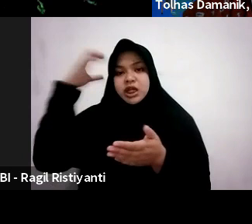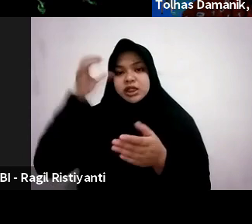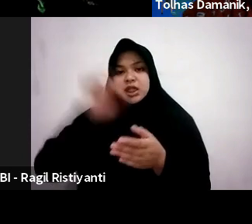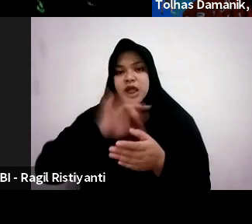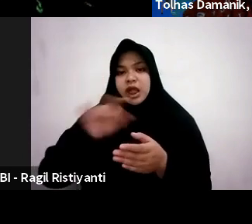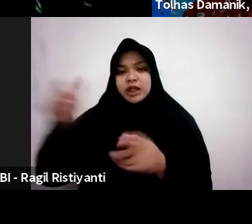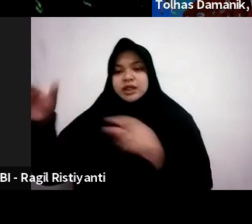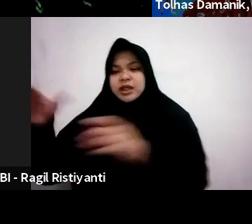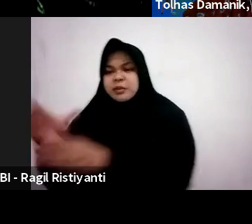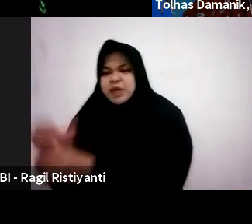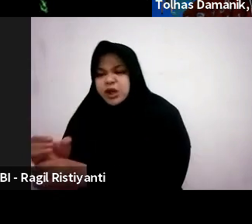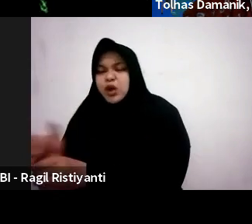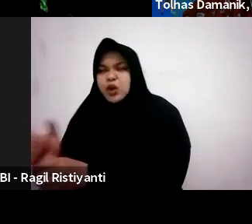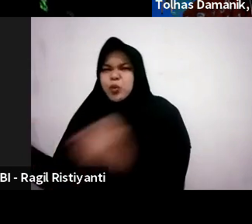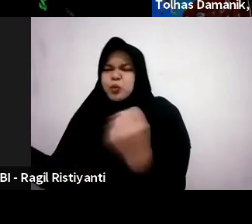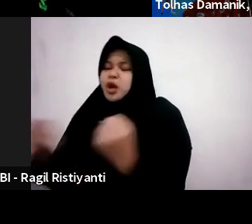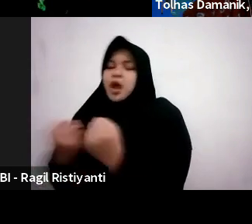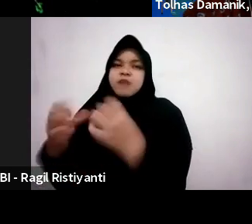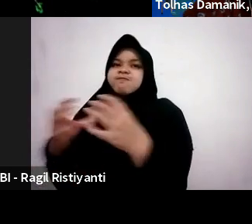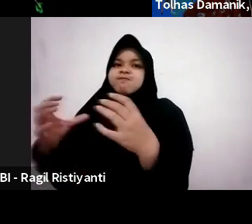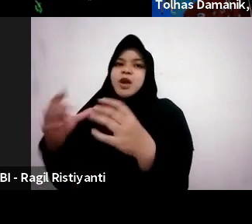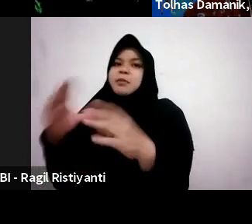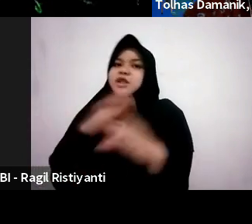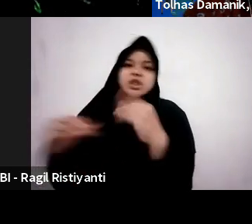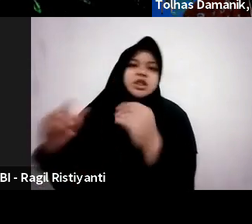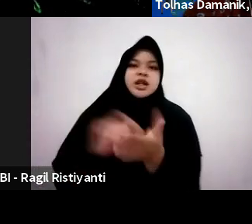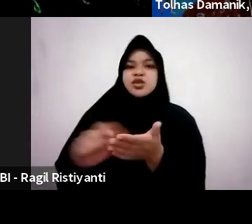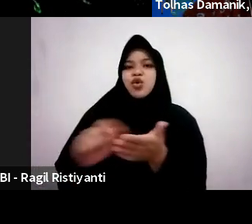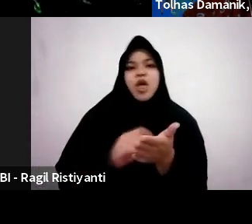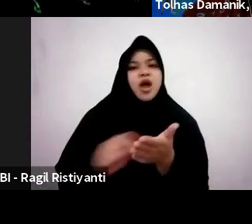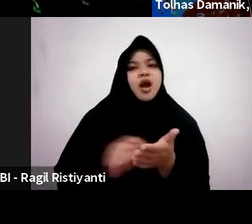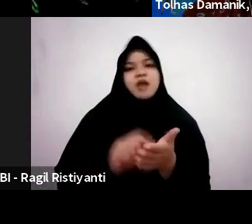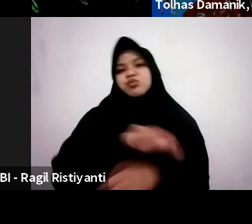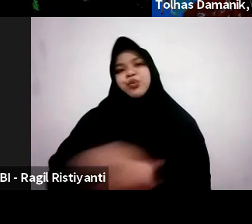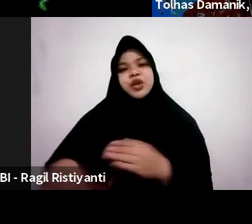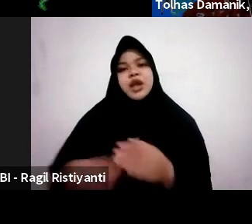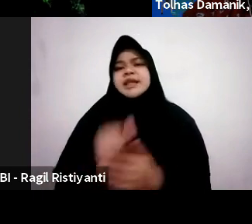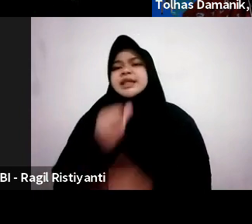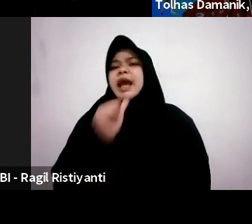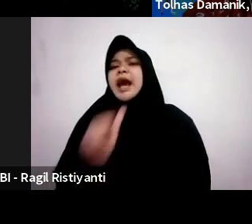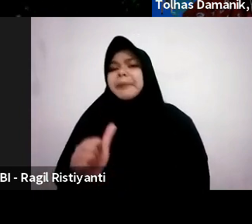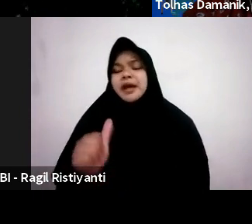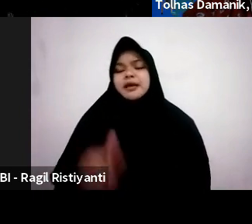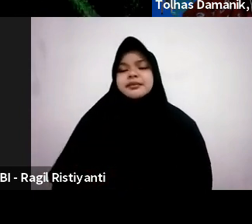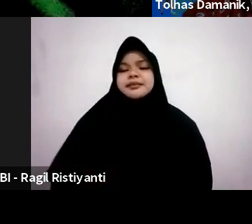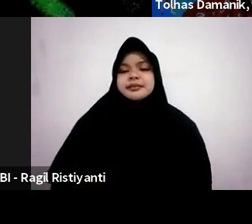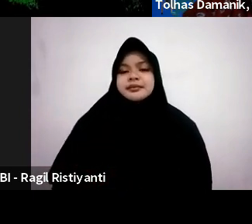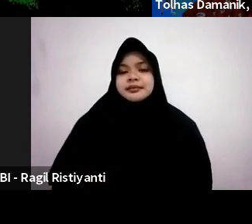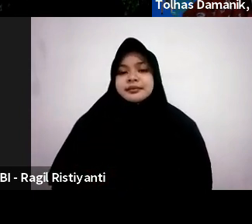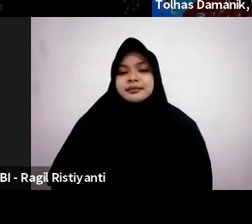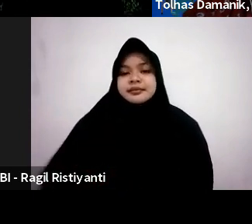micro ini yang paling menantang karena dia berbicara tentang persekolahan itu siapa yang misalnya lembaga